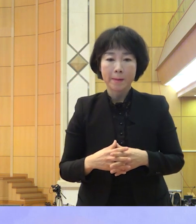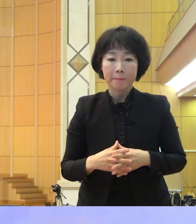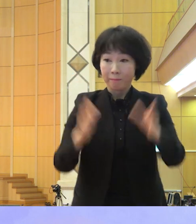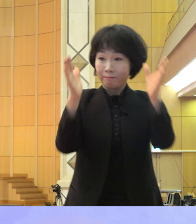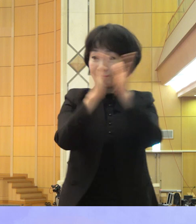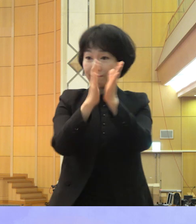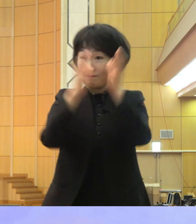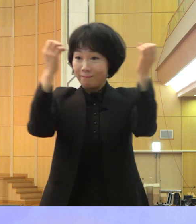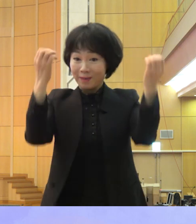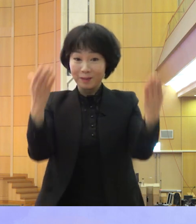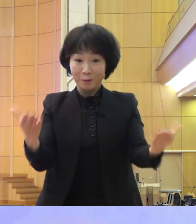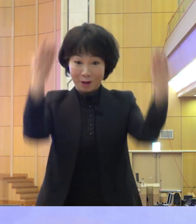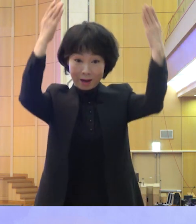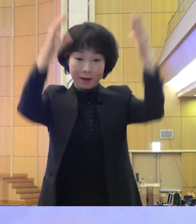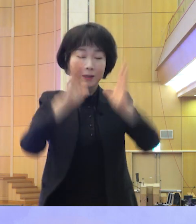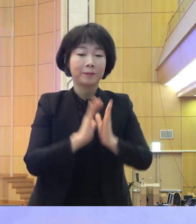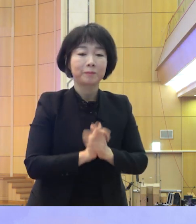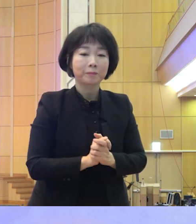할렐루야.